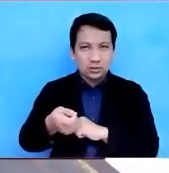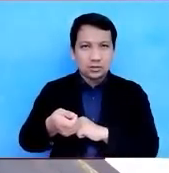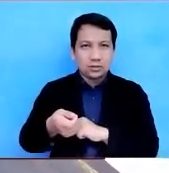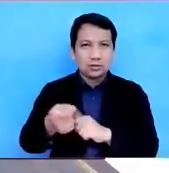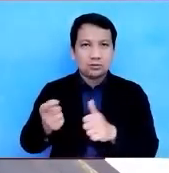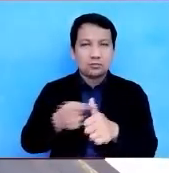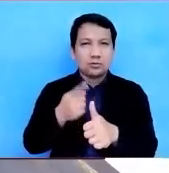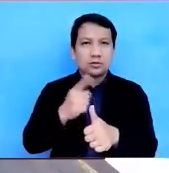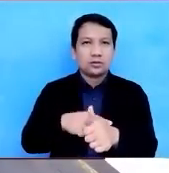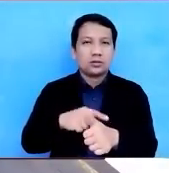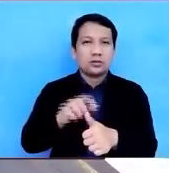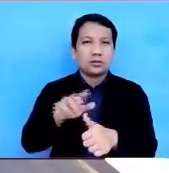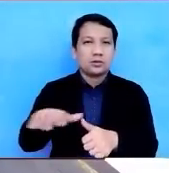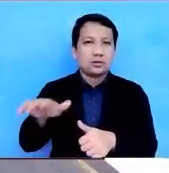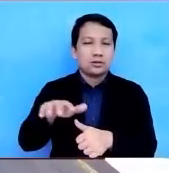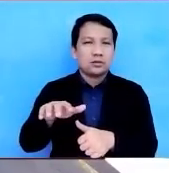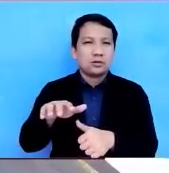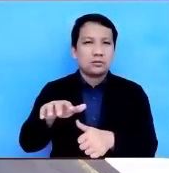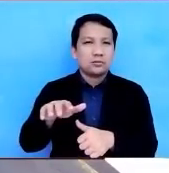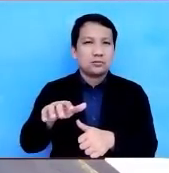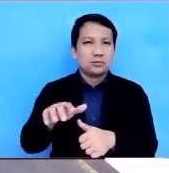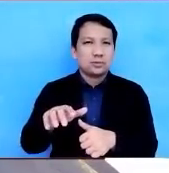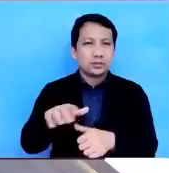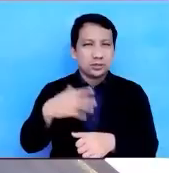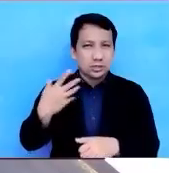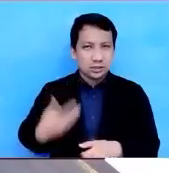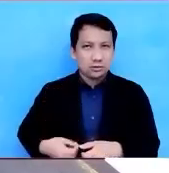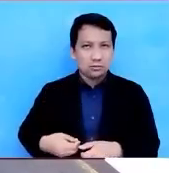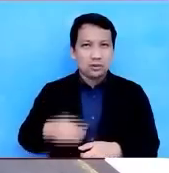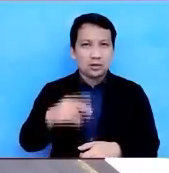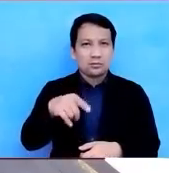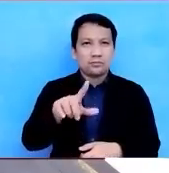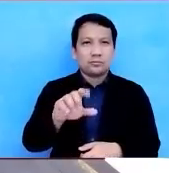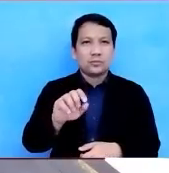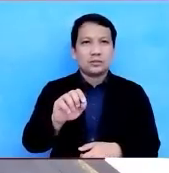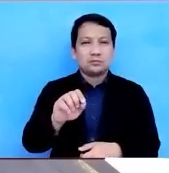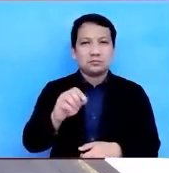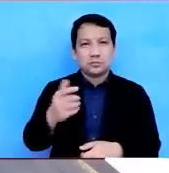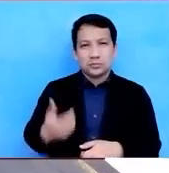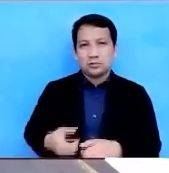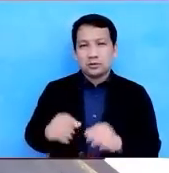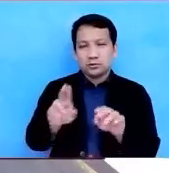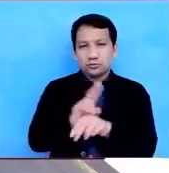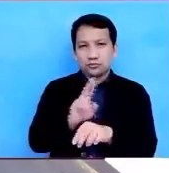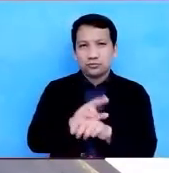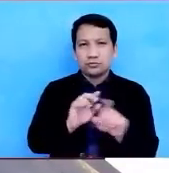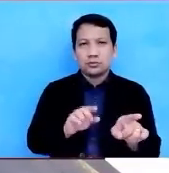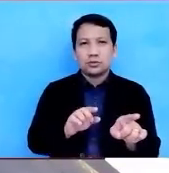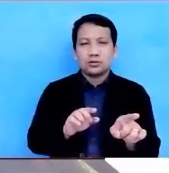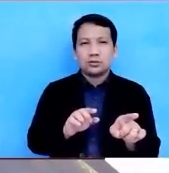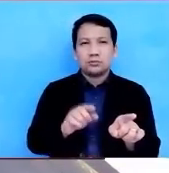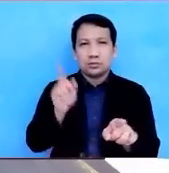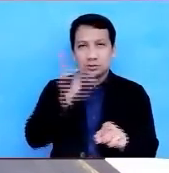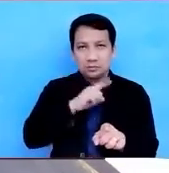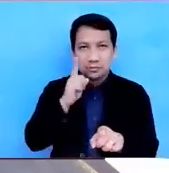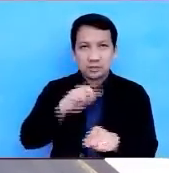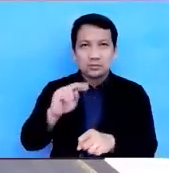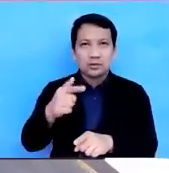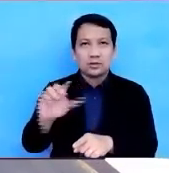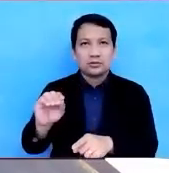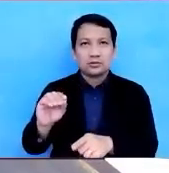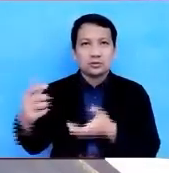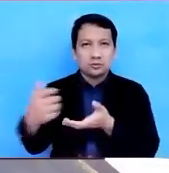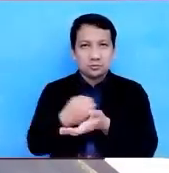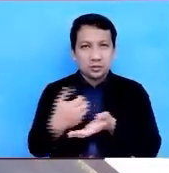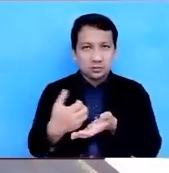si Napoles sa kaso naman na plunder. Ayon sa korte, ginamit ni Napoles ang kanyang mga Peking NGO para makuha